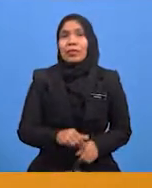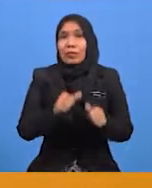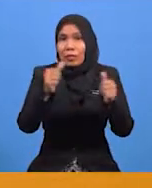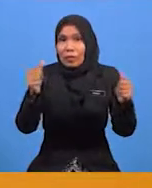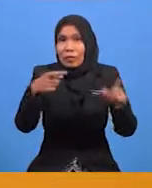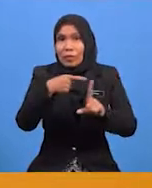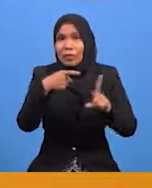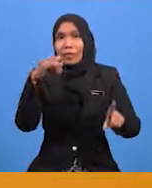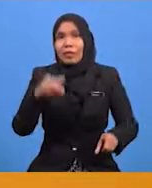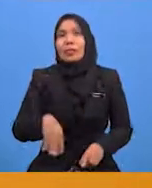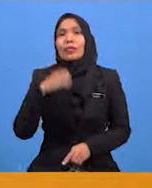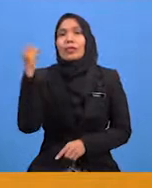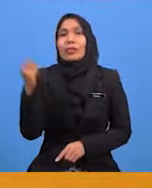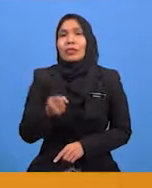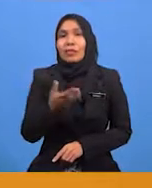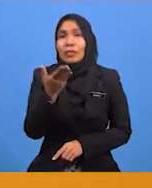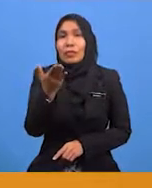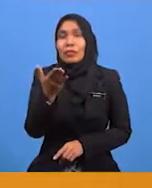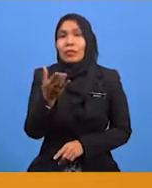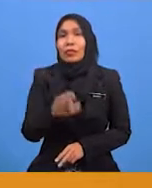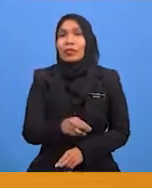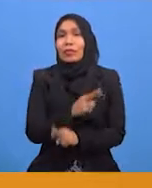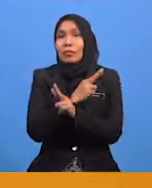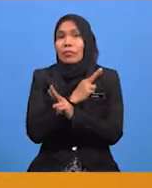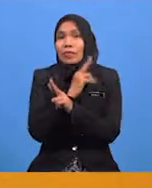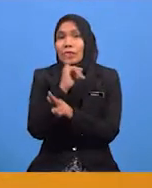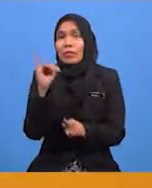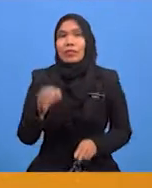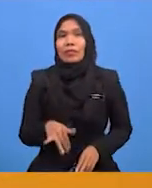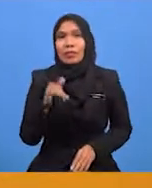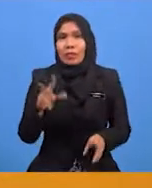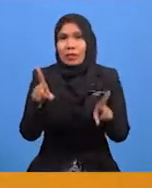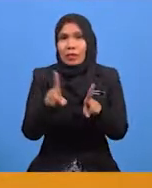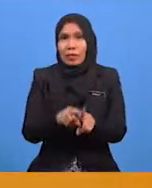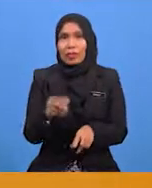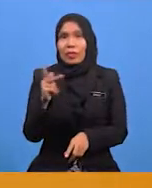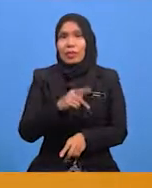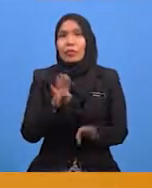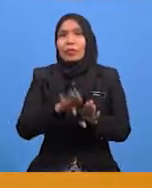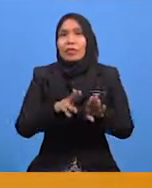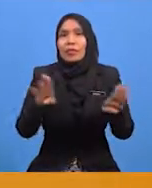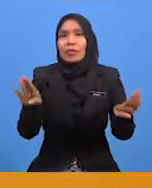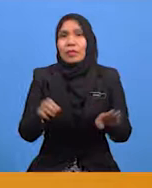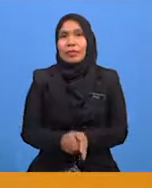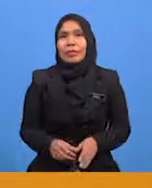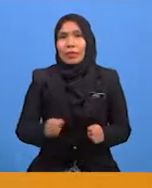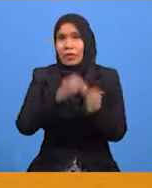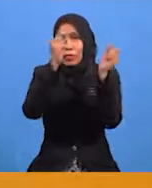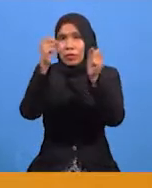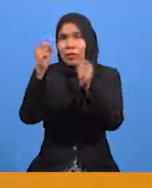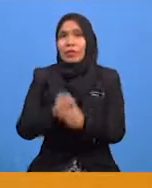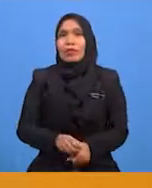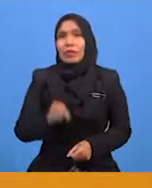yang sama sekali berbeza dengan suasana suntimu. Kau